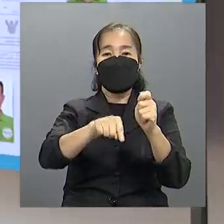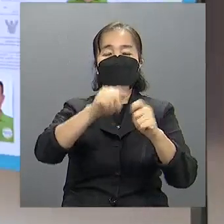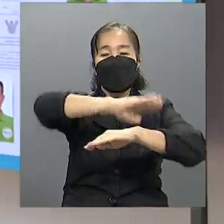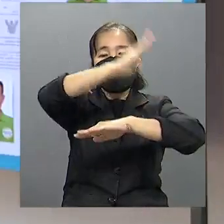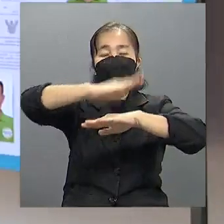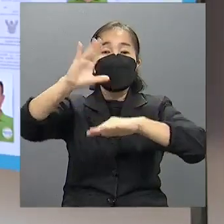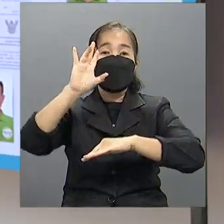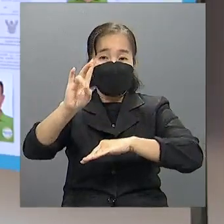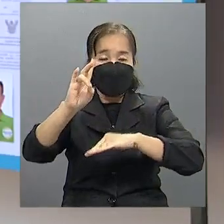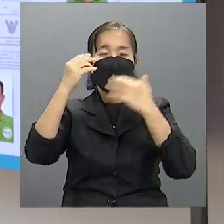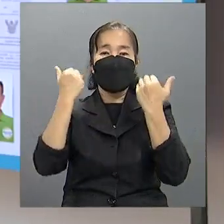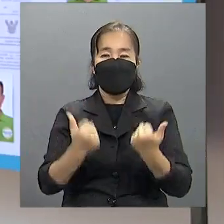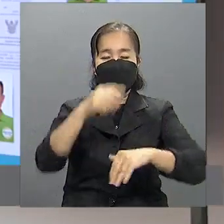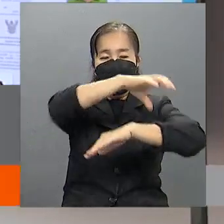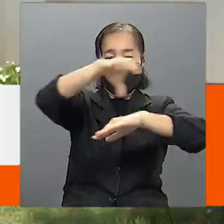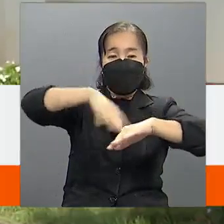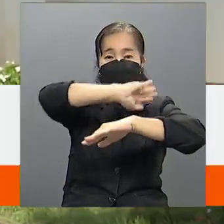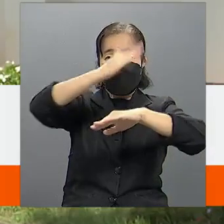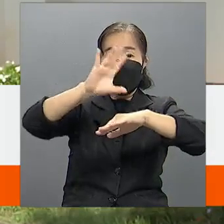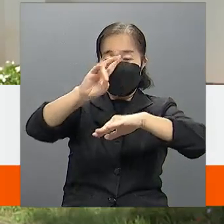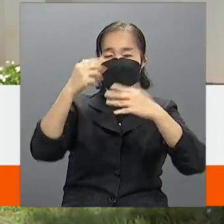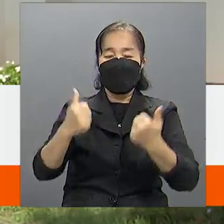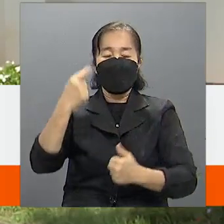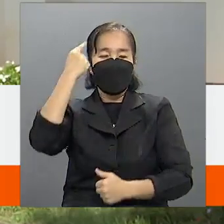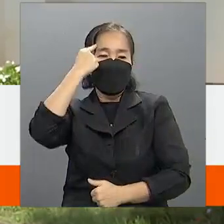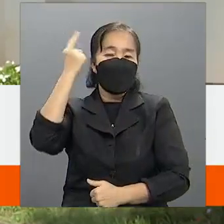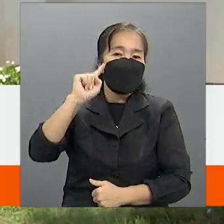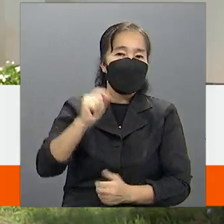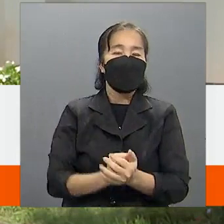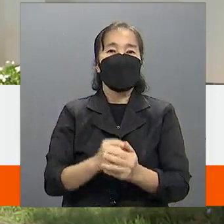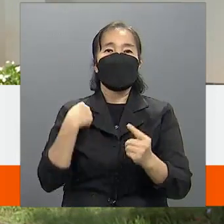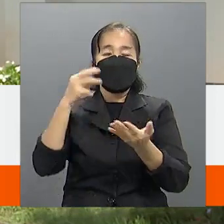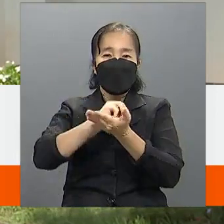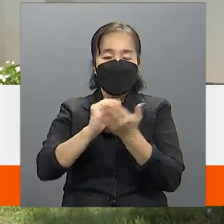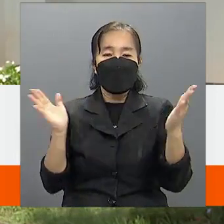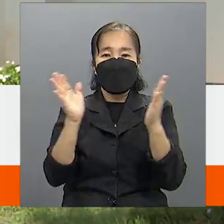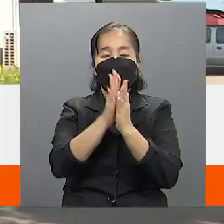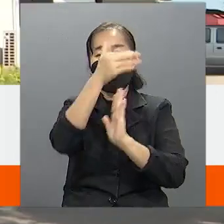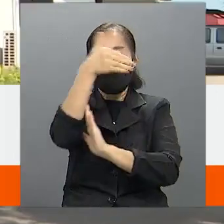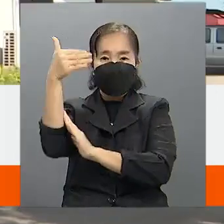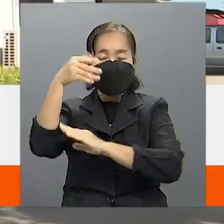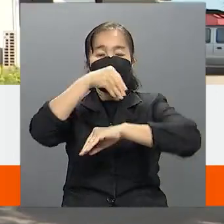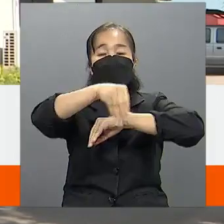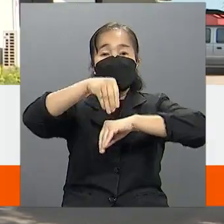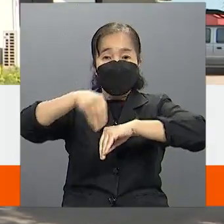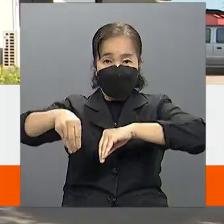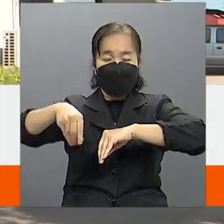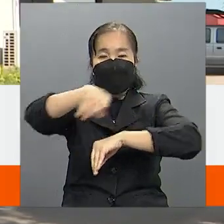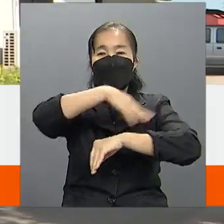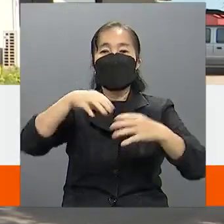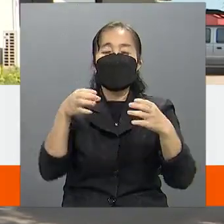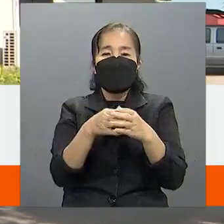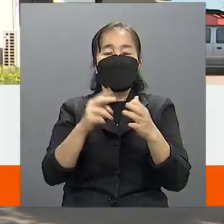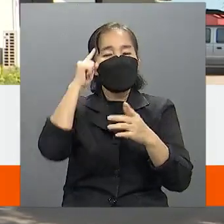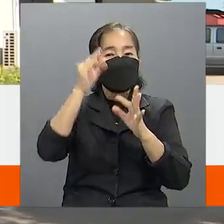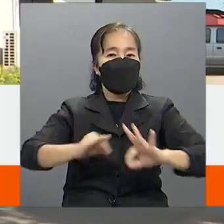ที่มูลนิธิองค์กรกลางเพื่อประชาธิปไตยที่ร่วมกับนานาชาติและเครือข่ายอาสาอัลเฟรลให้ความสำคัญและ